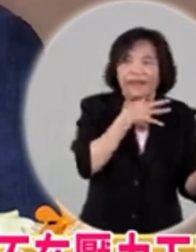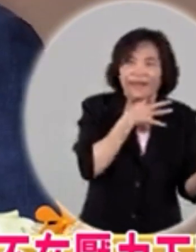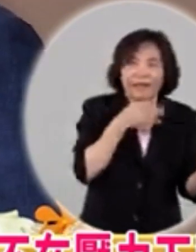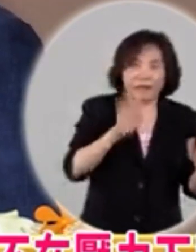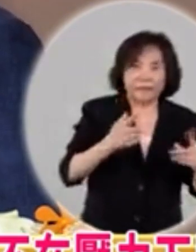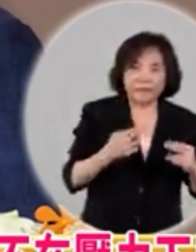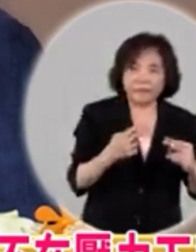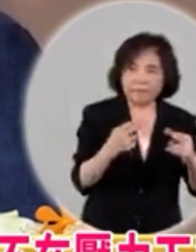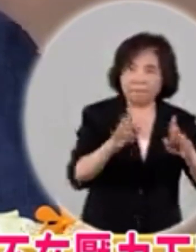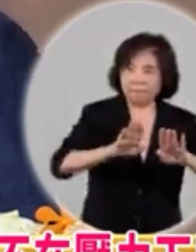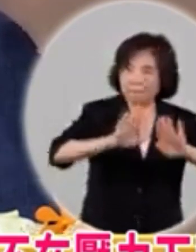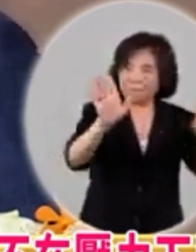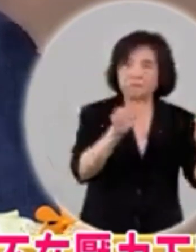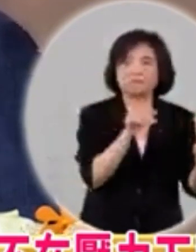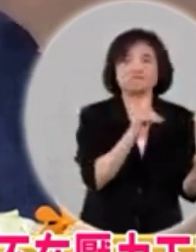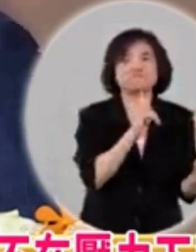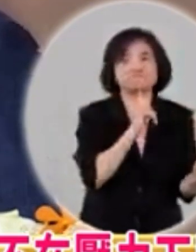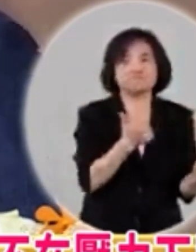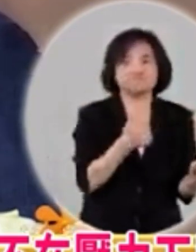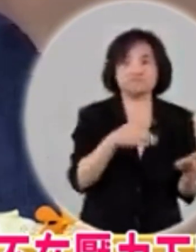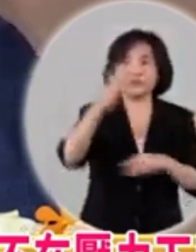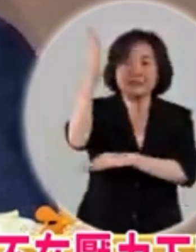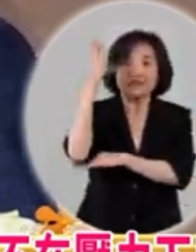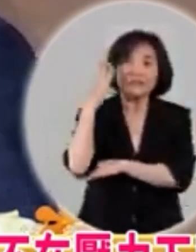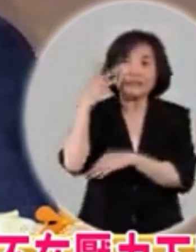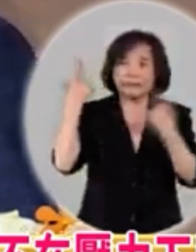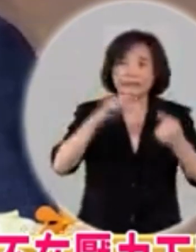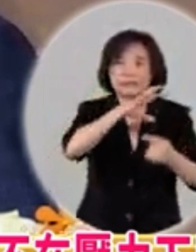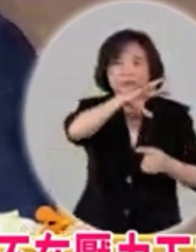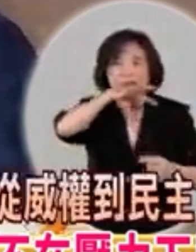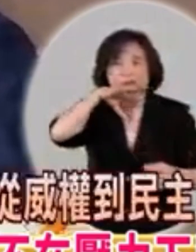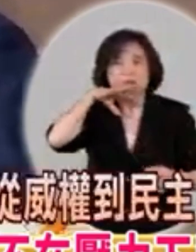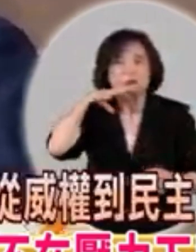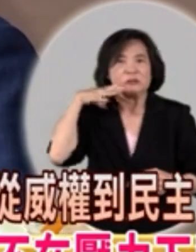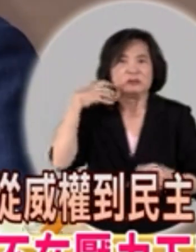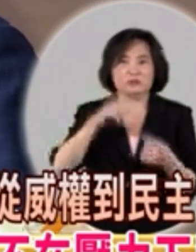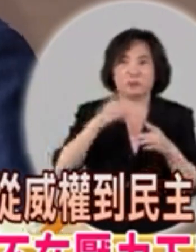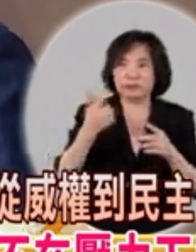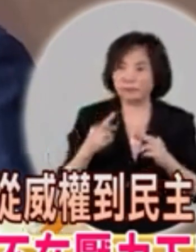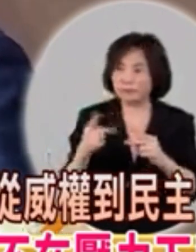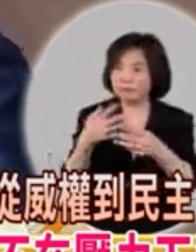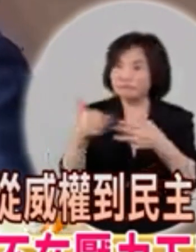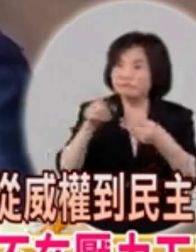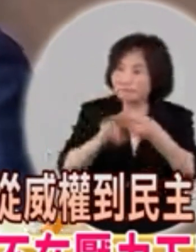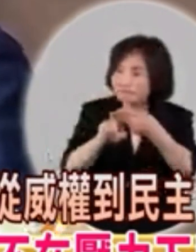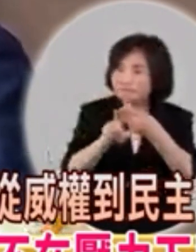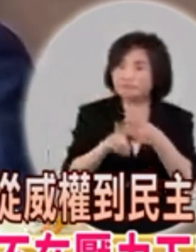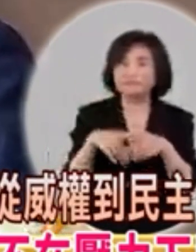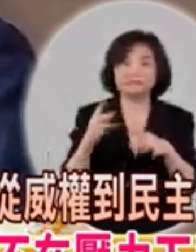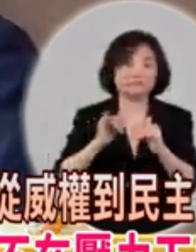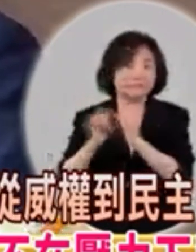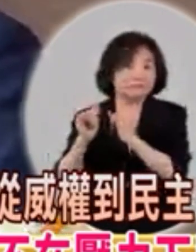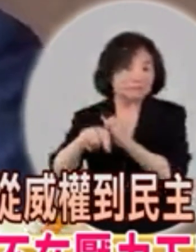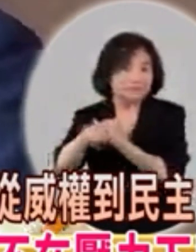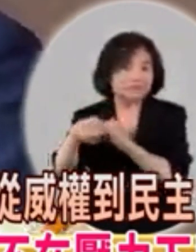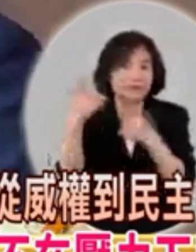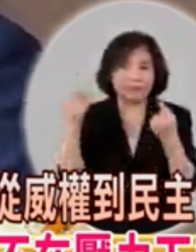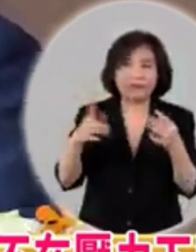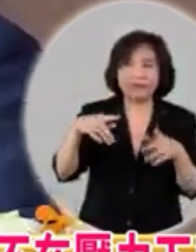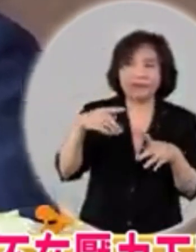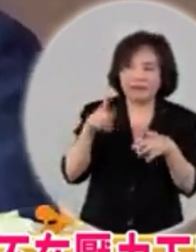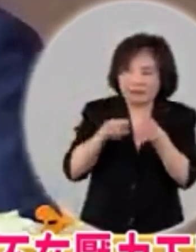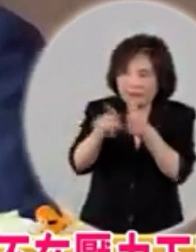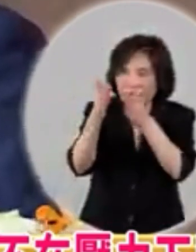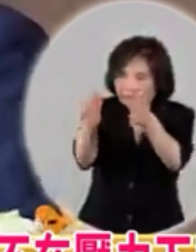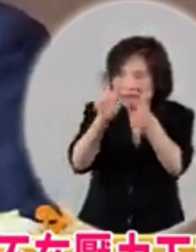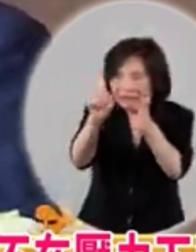裕，政治从威权到民主，社会从一元到